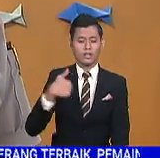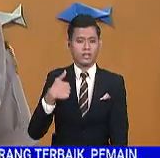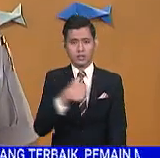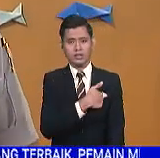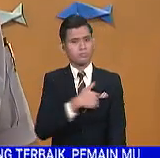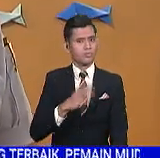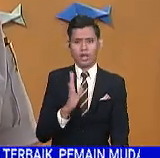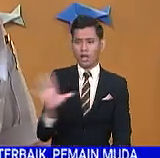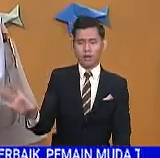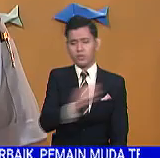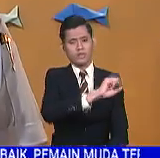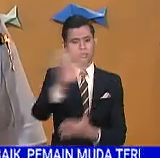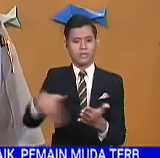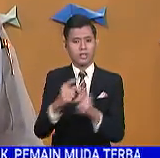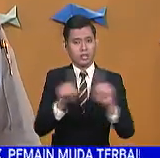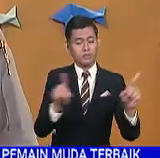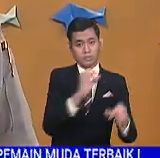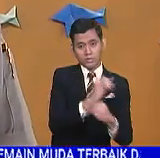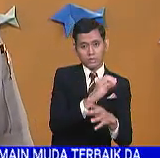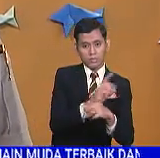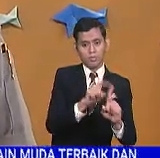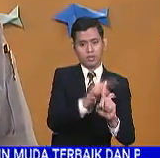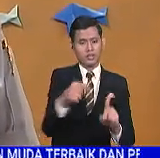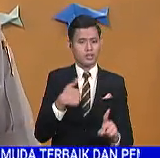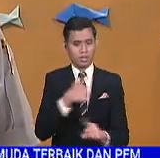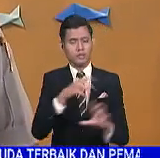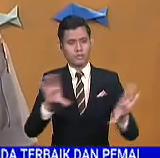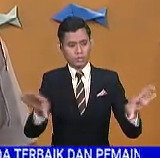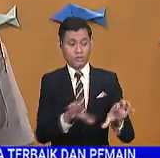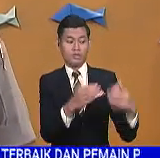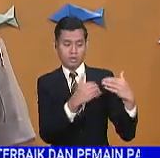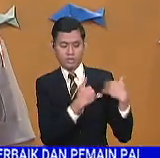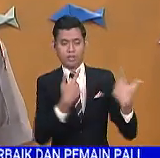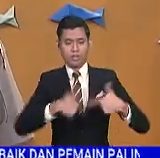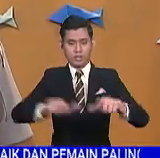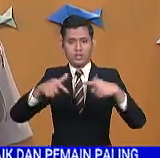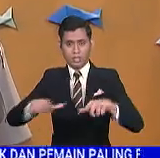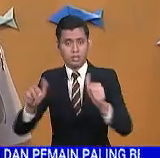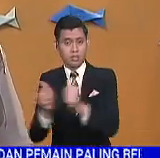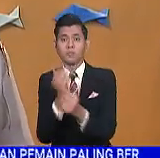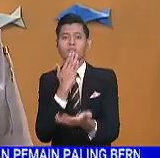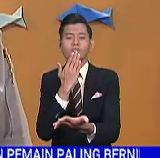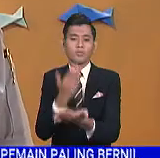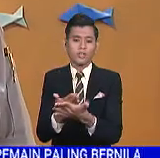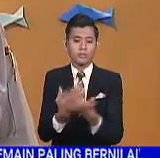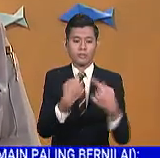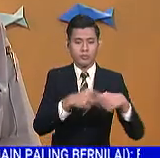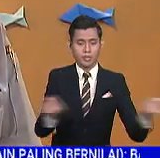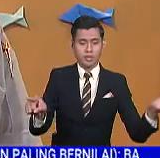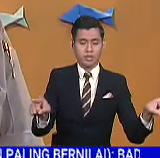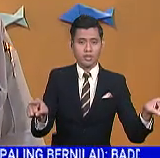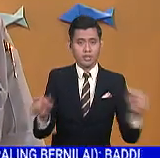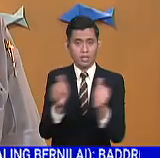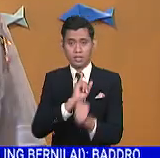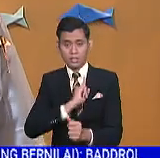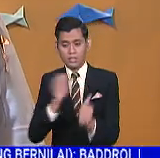main selok je. Tapi komitmen adalah apabila kita ambil tanggungjawab-tanggungjawab dan lakukan dengan sehabis baik. Membezakan saya dengan orang